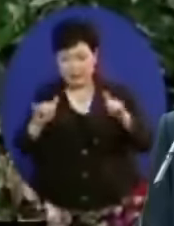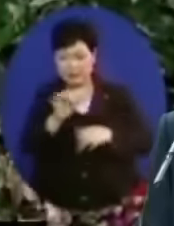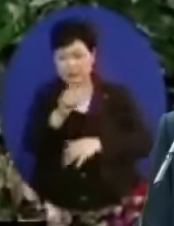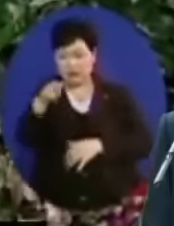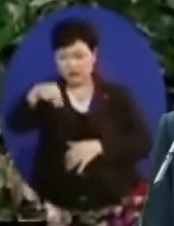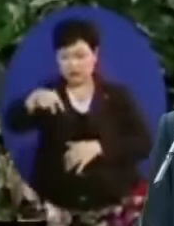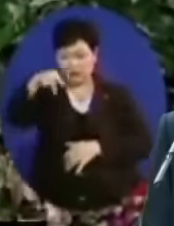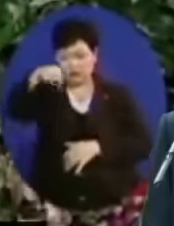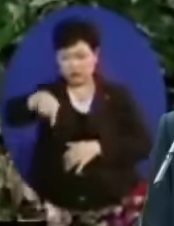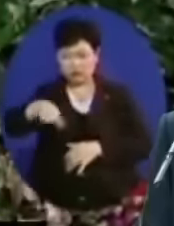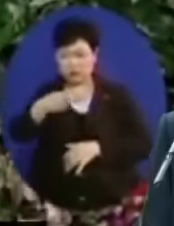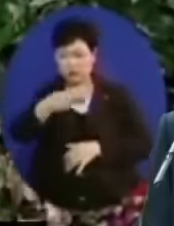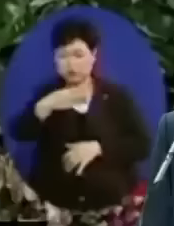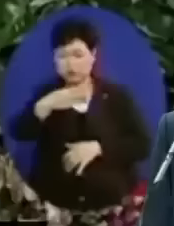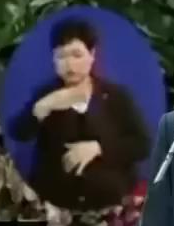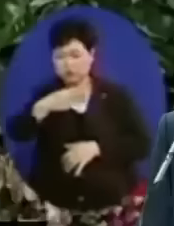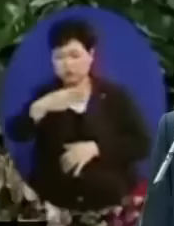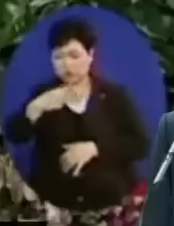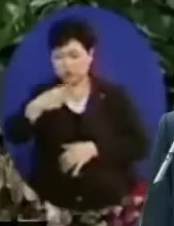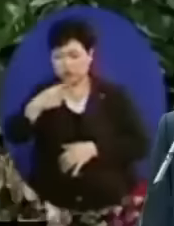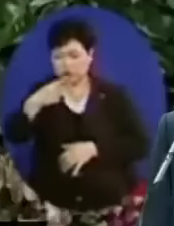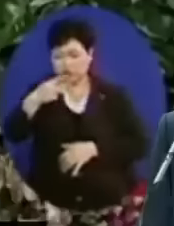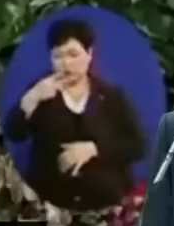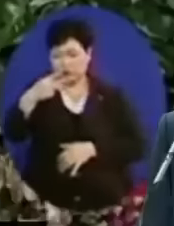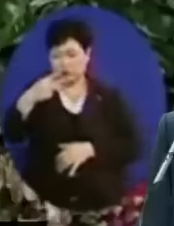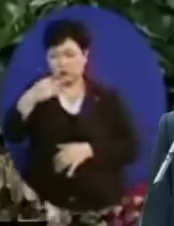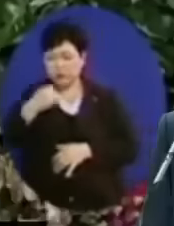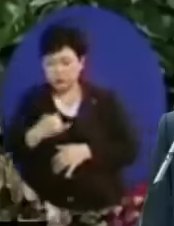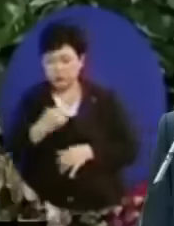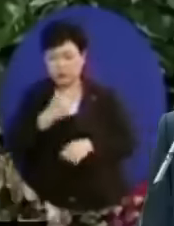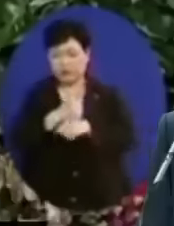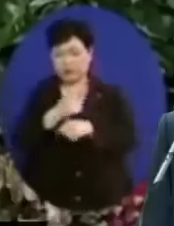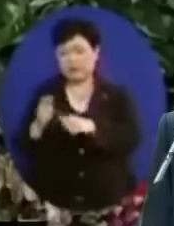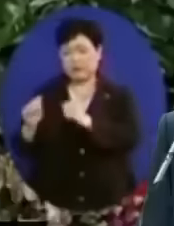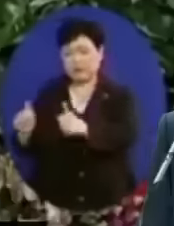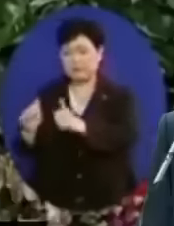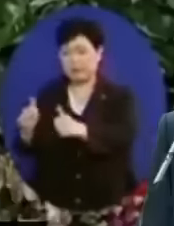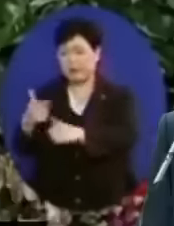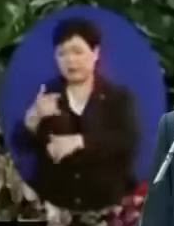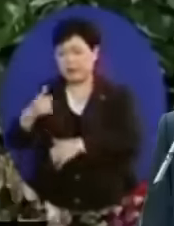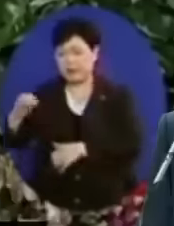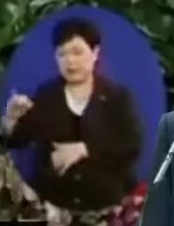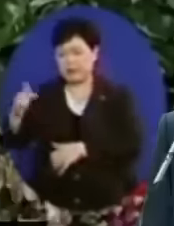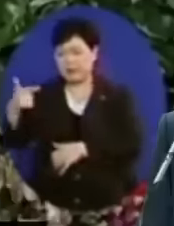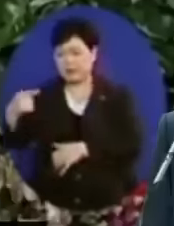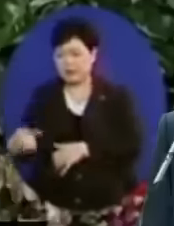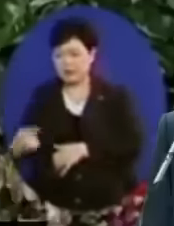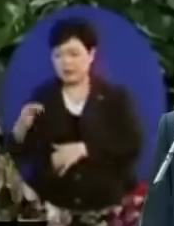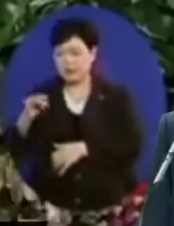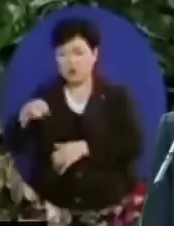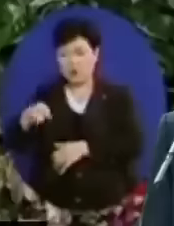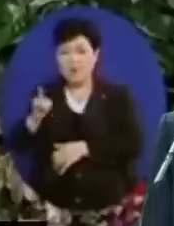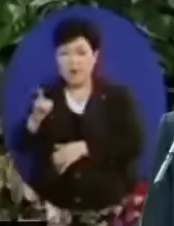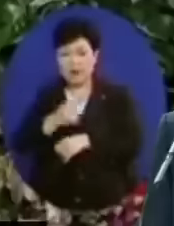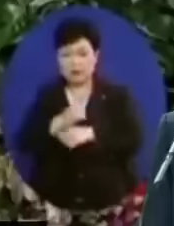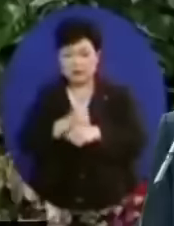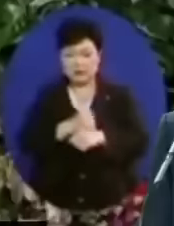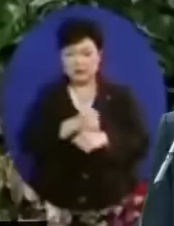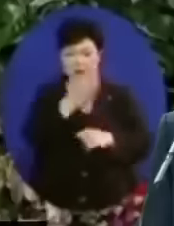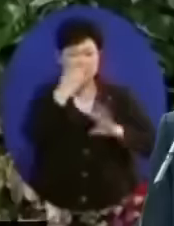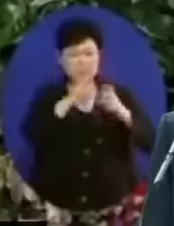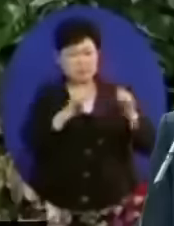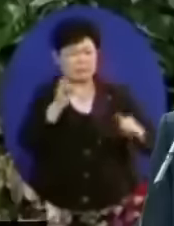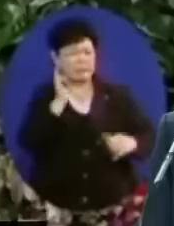수도인 니느웨에 대해 심판을 외치라는 명령을 받았습니다. 당시 아수르는 이스라엘 백성을 심히 괴롭혔기